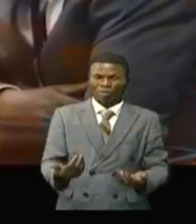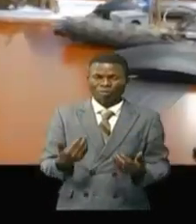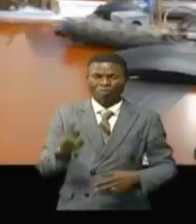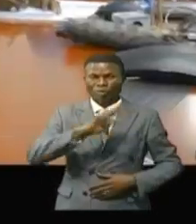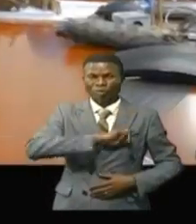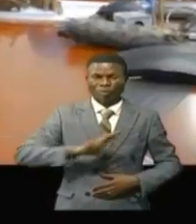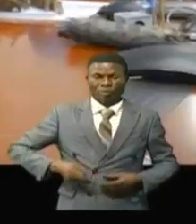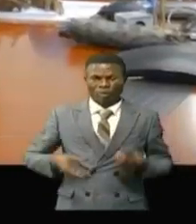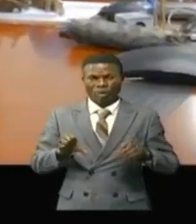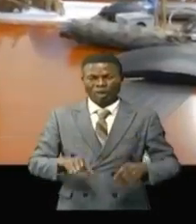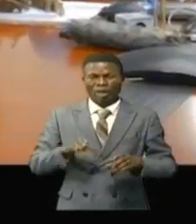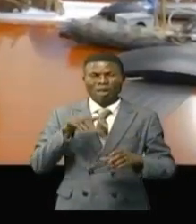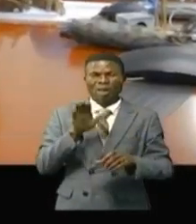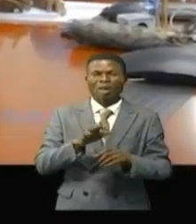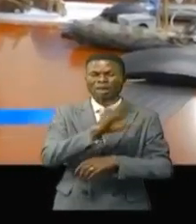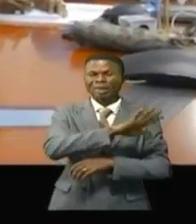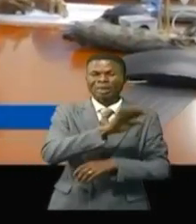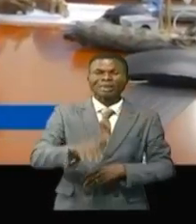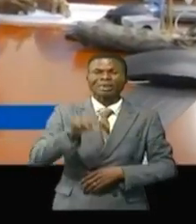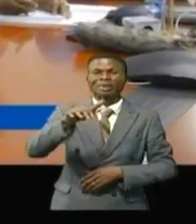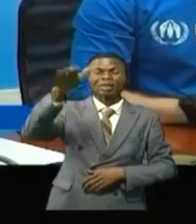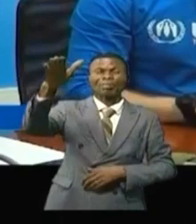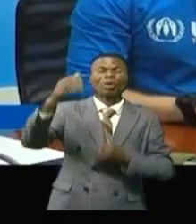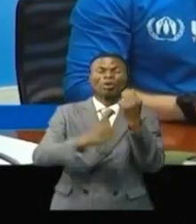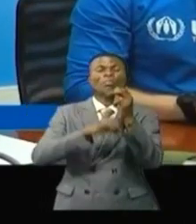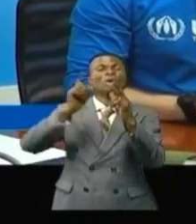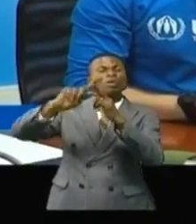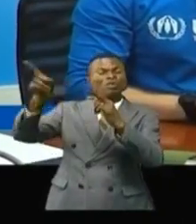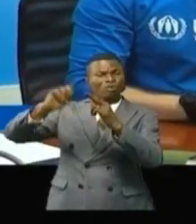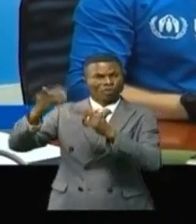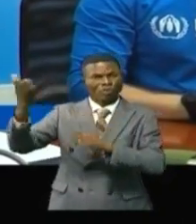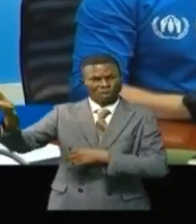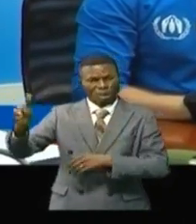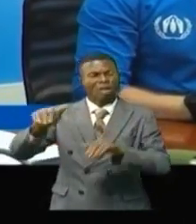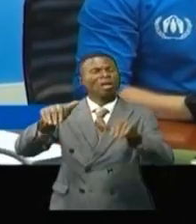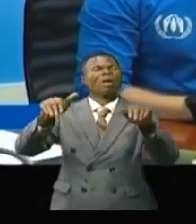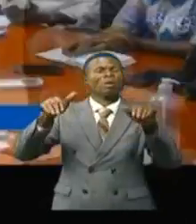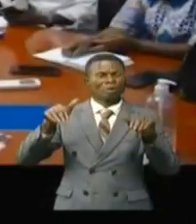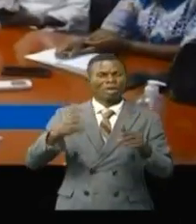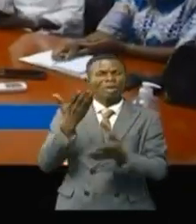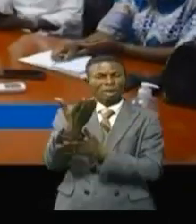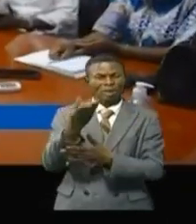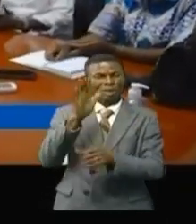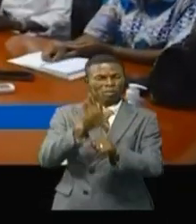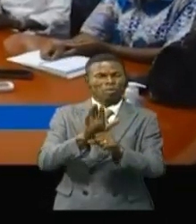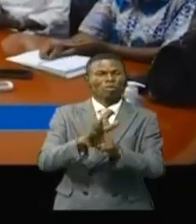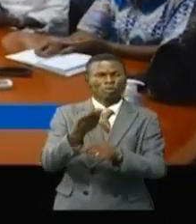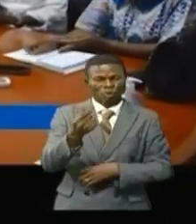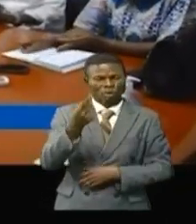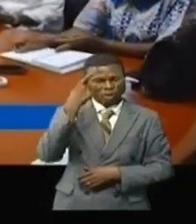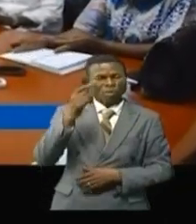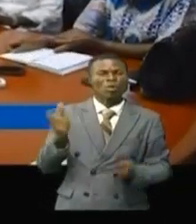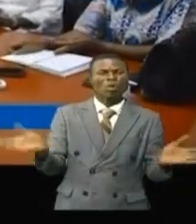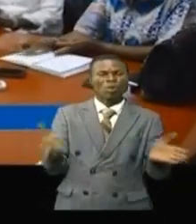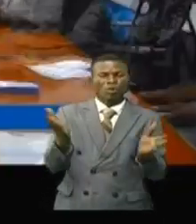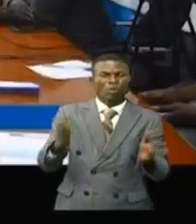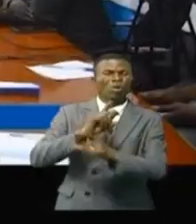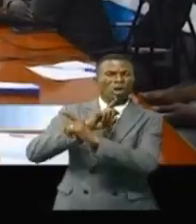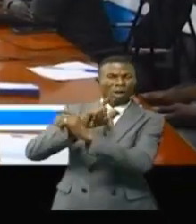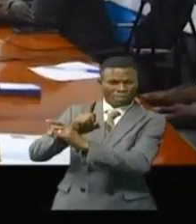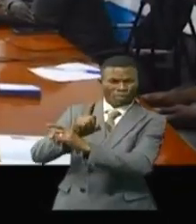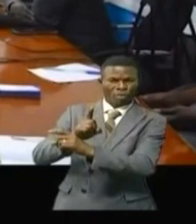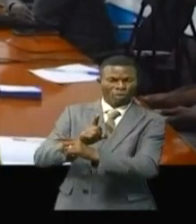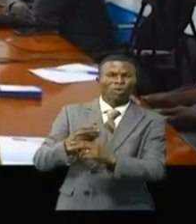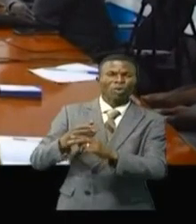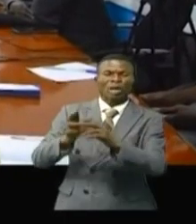RDC regorge plus de 5 millions de déplacés internes, ce qui nécessite des moyens importants pour renforcer la protection et